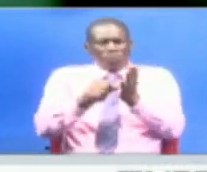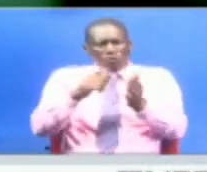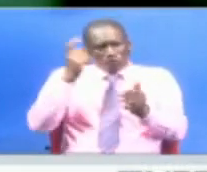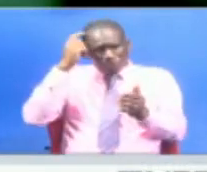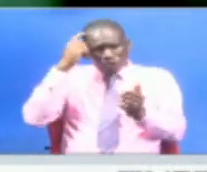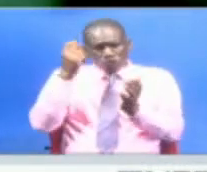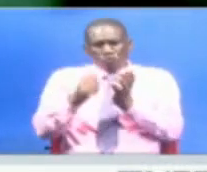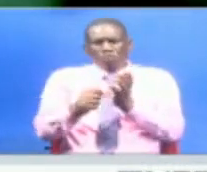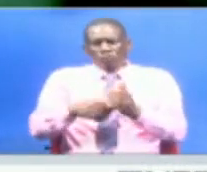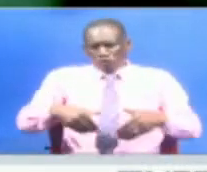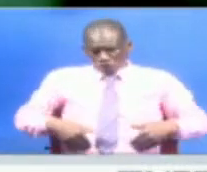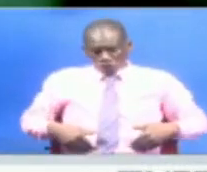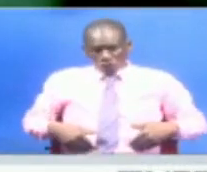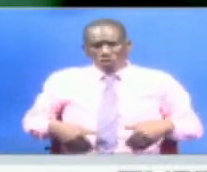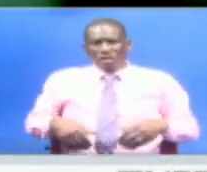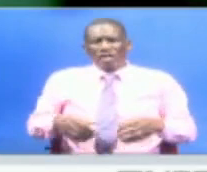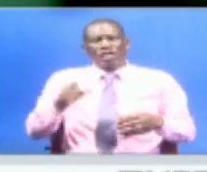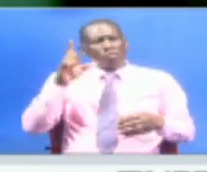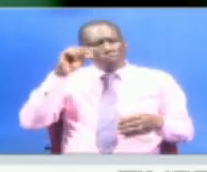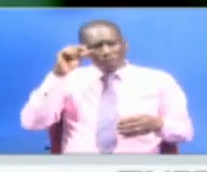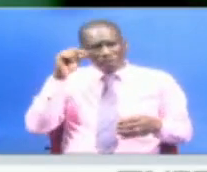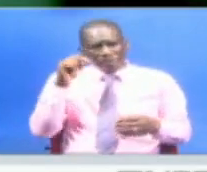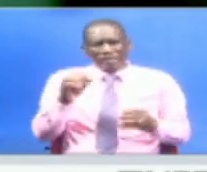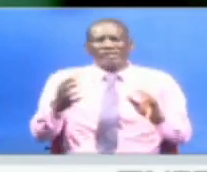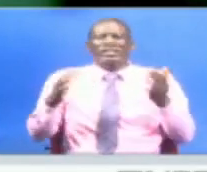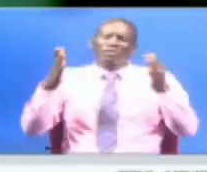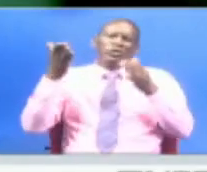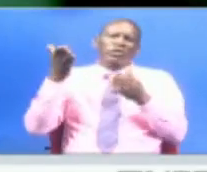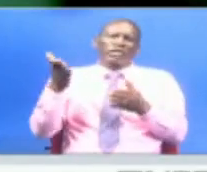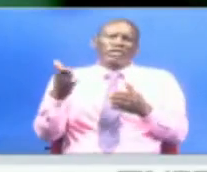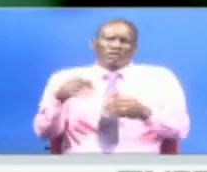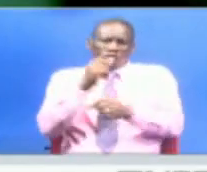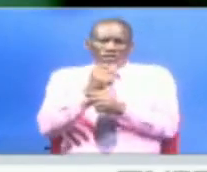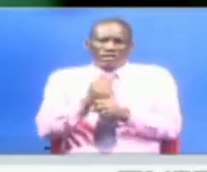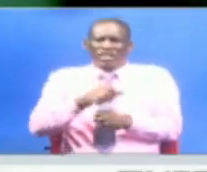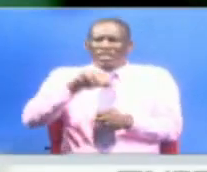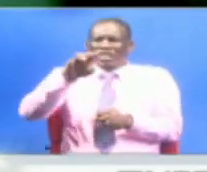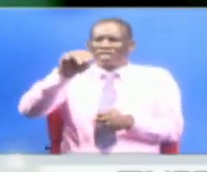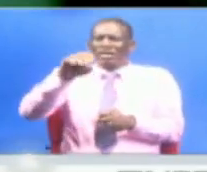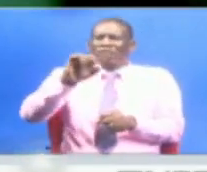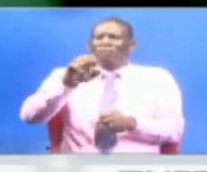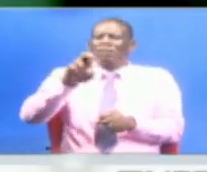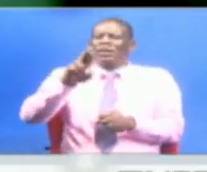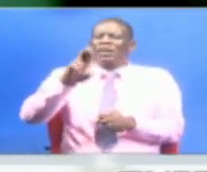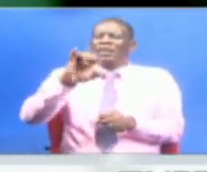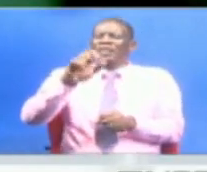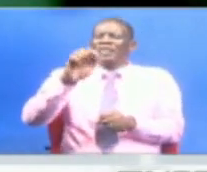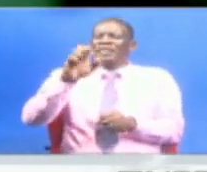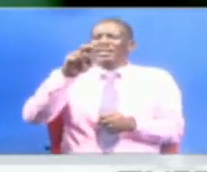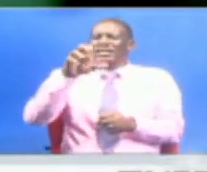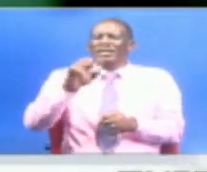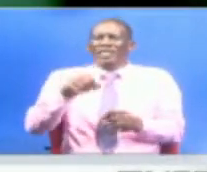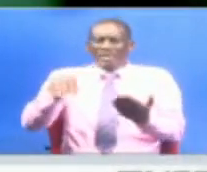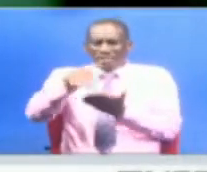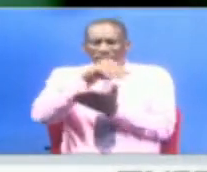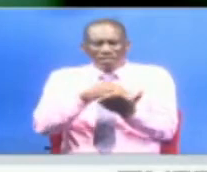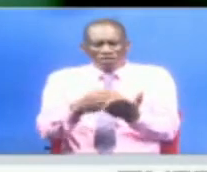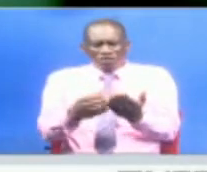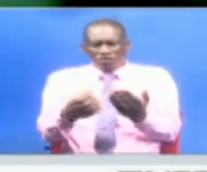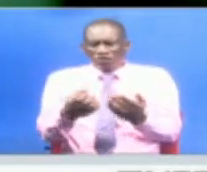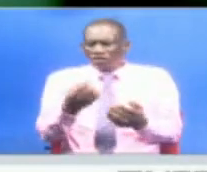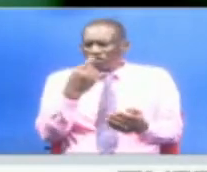kwa vijana katika mji wa Mombasa. Maadhimisho hayo yalifanyika Miritini katika kituo cha kuwatibu wagonjwa wa